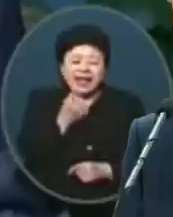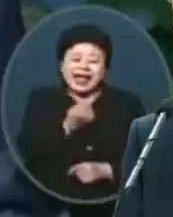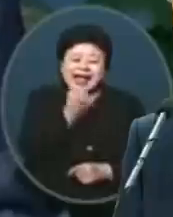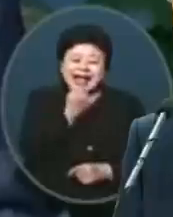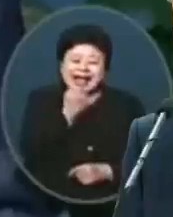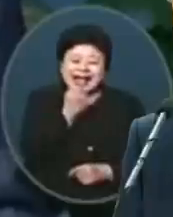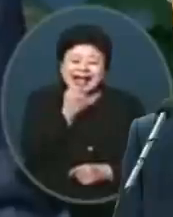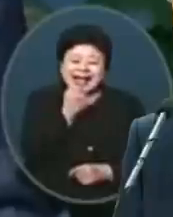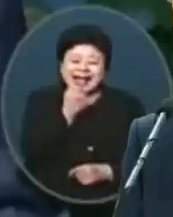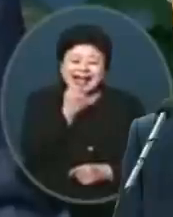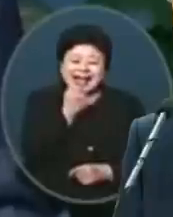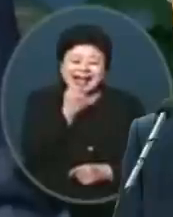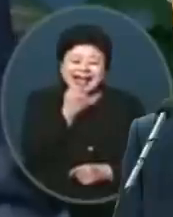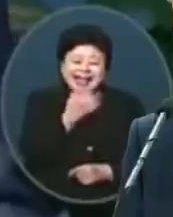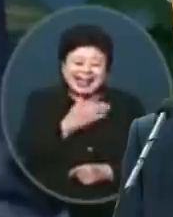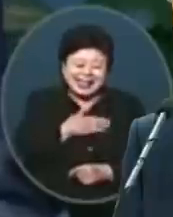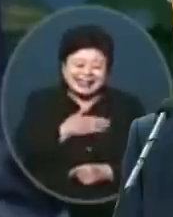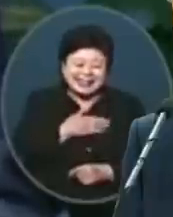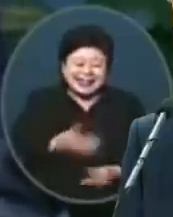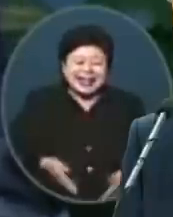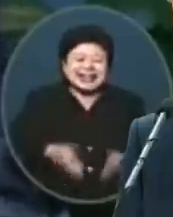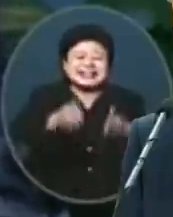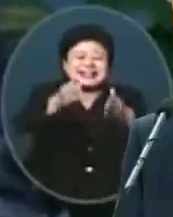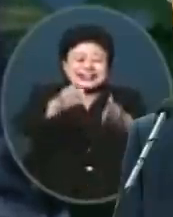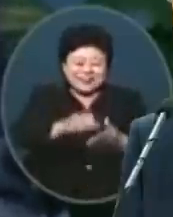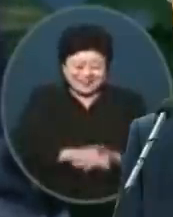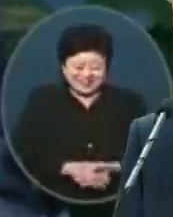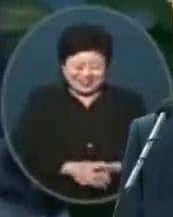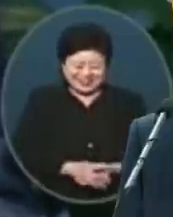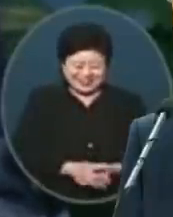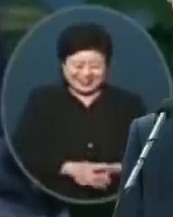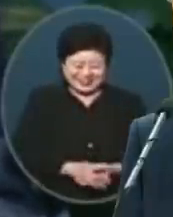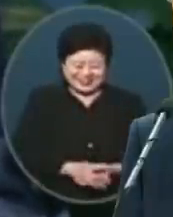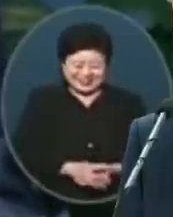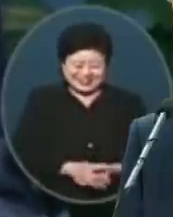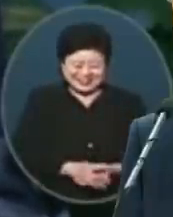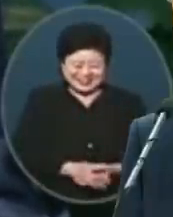하하하, 내가 곧 길이요.